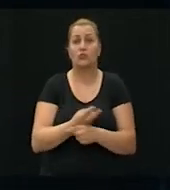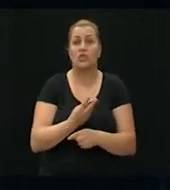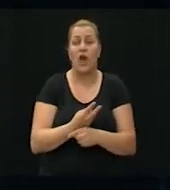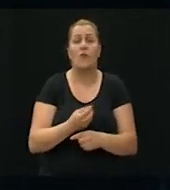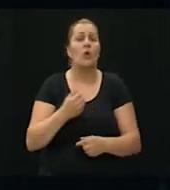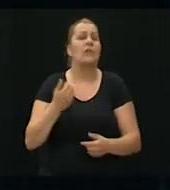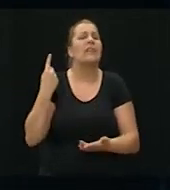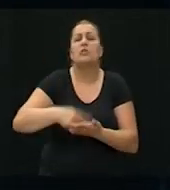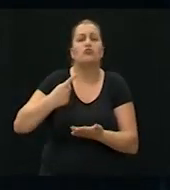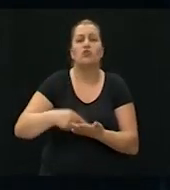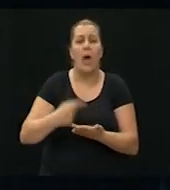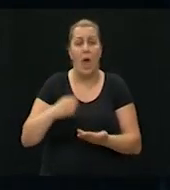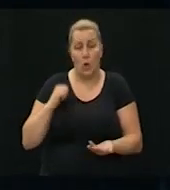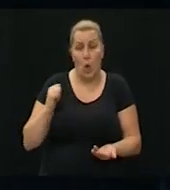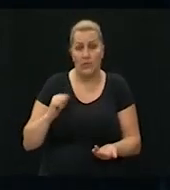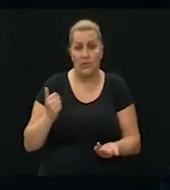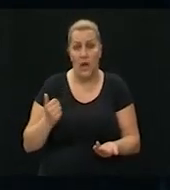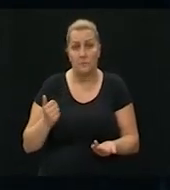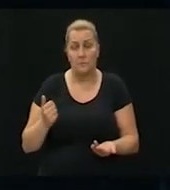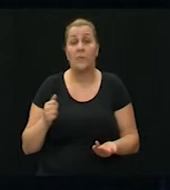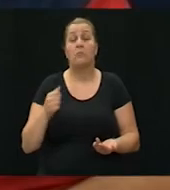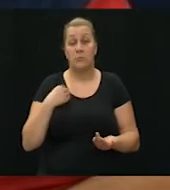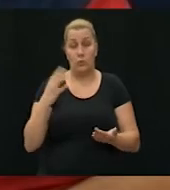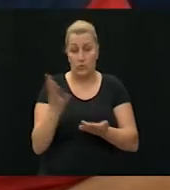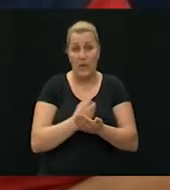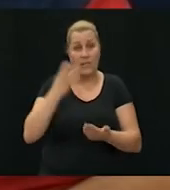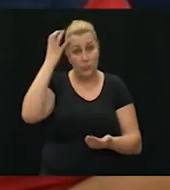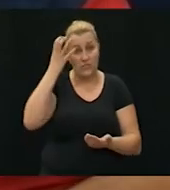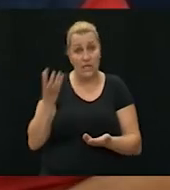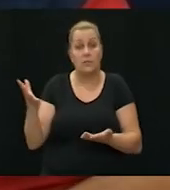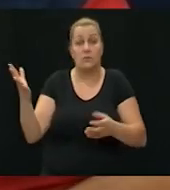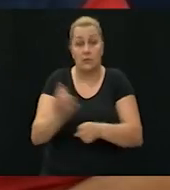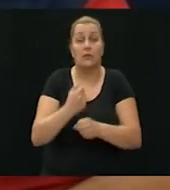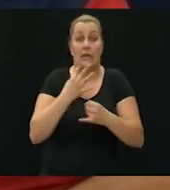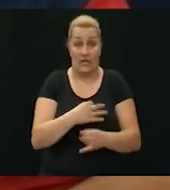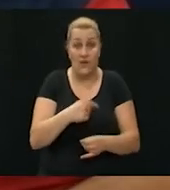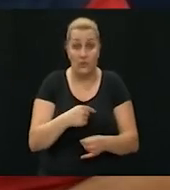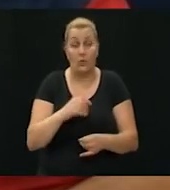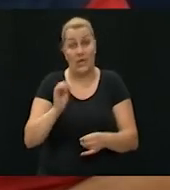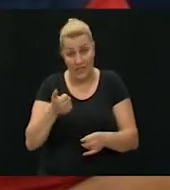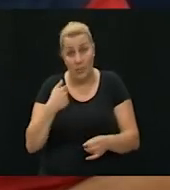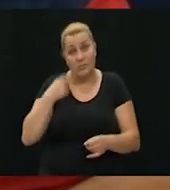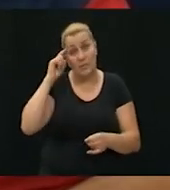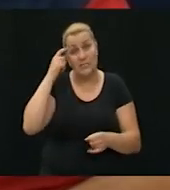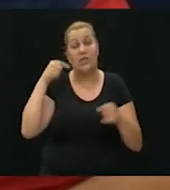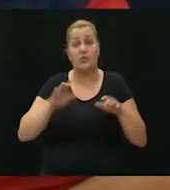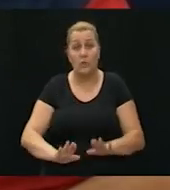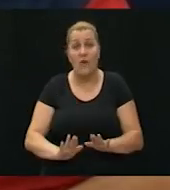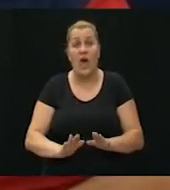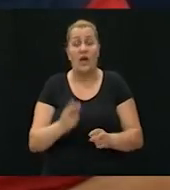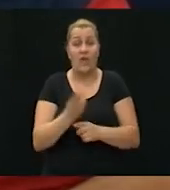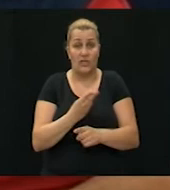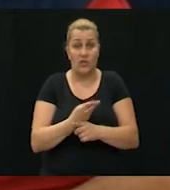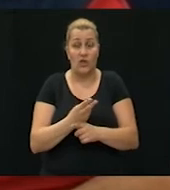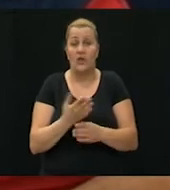tisućama godina. Jesmo li je dosanjali, jesmo li je, Ivane, baš zamišljali da će ona ovako izgledati, čim se zadovoljni, čim